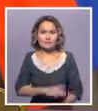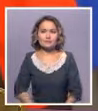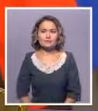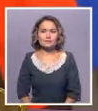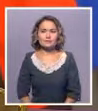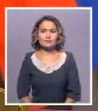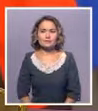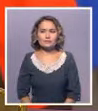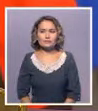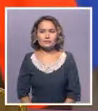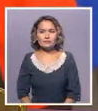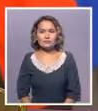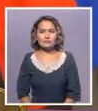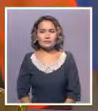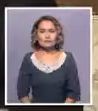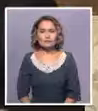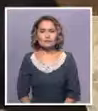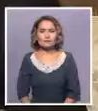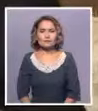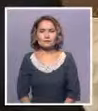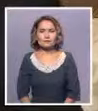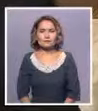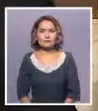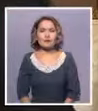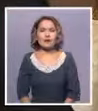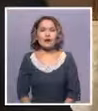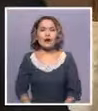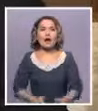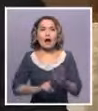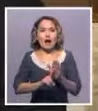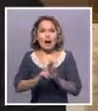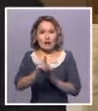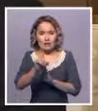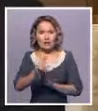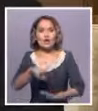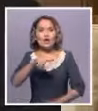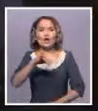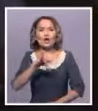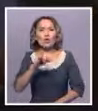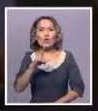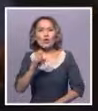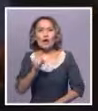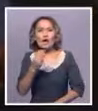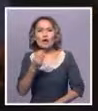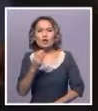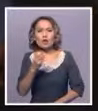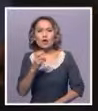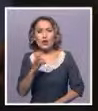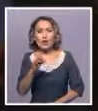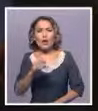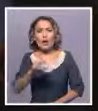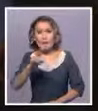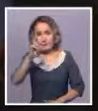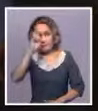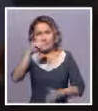заседания совместно поздравим наш... Ең алдымен Александр Лукашенконы кезекті президент сайлауында айқын жеңіске